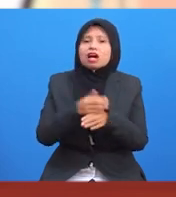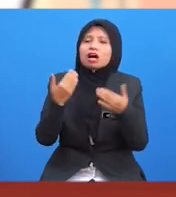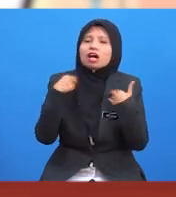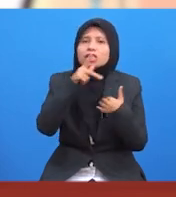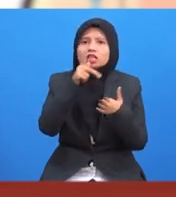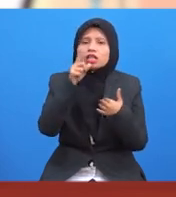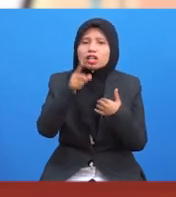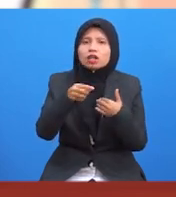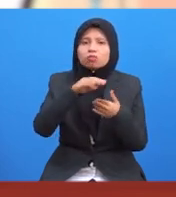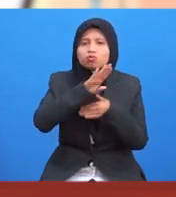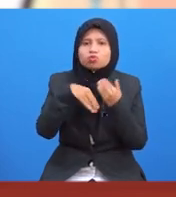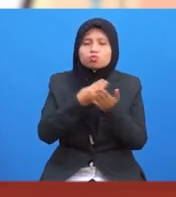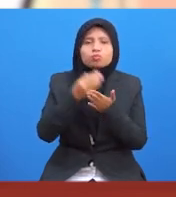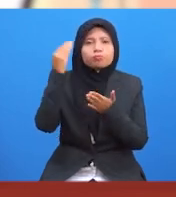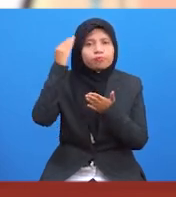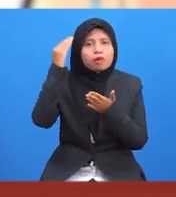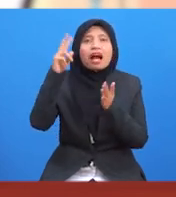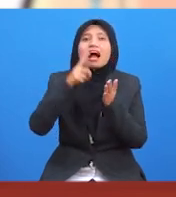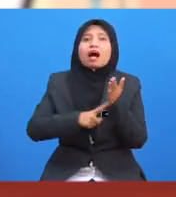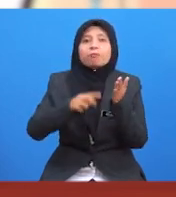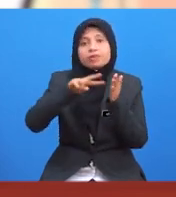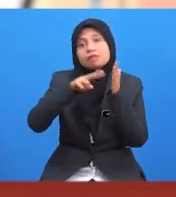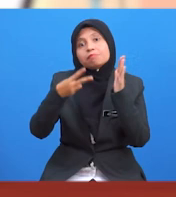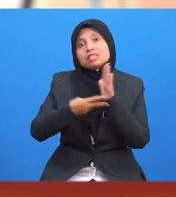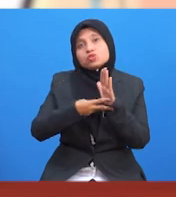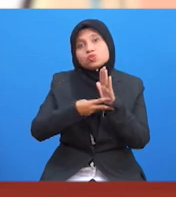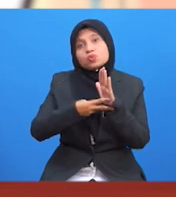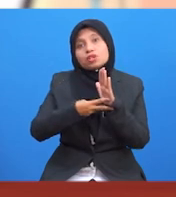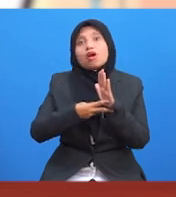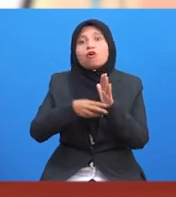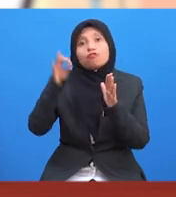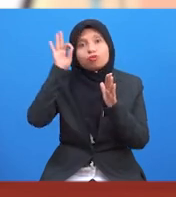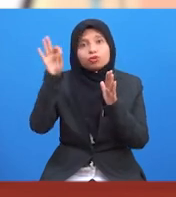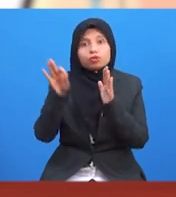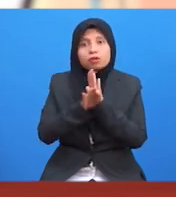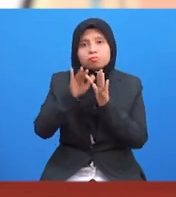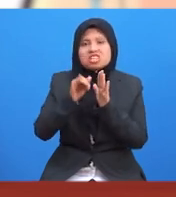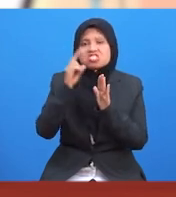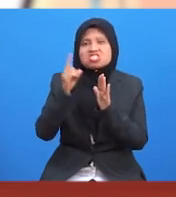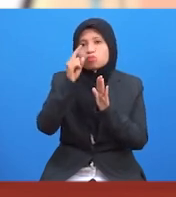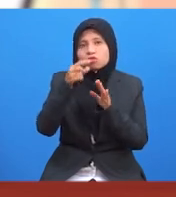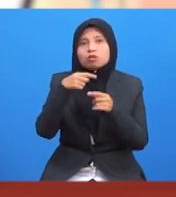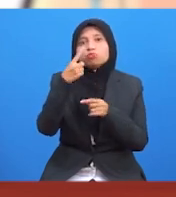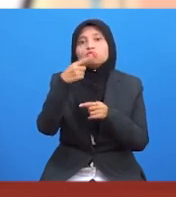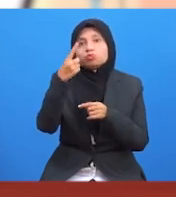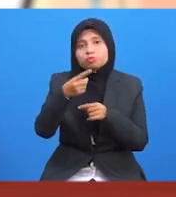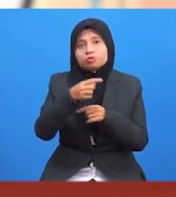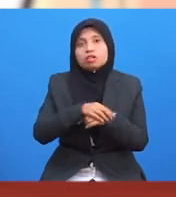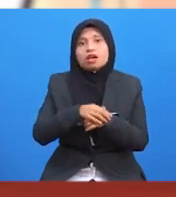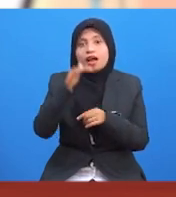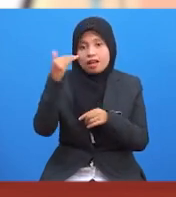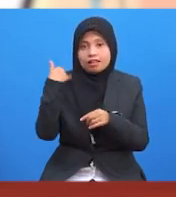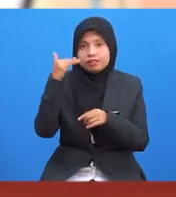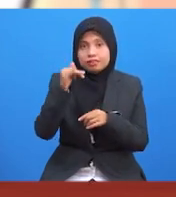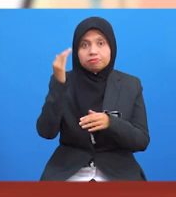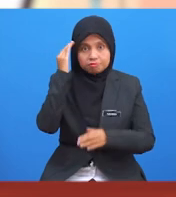adakah kamu semua tahu maksud istilah bagi fotografi yang sering kamu sebut itu? Ada yang tahu